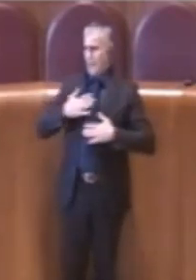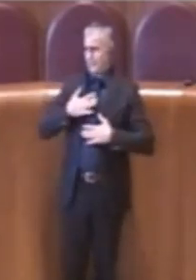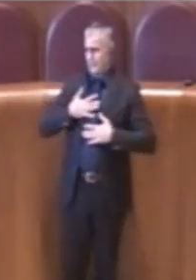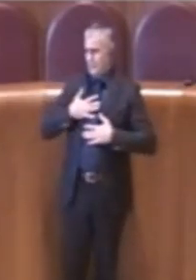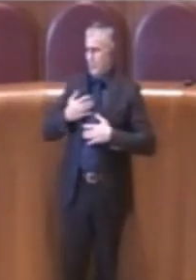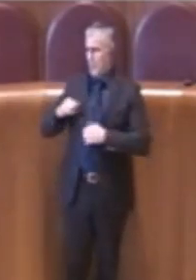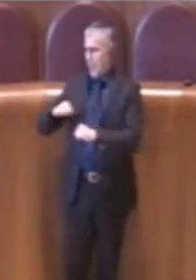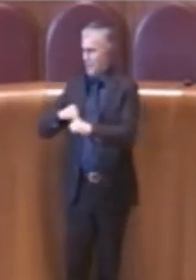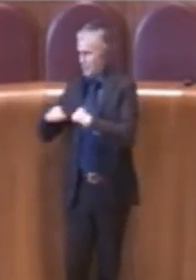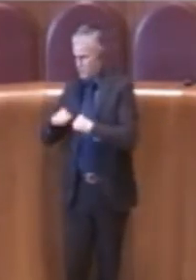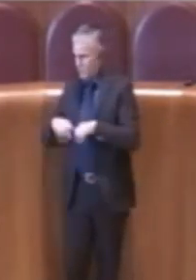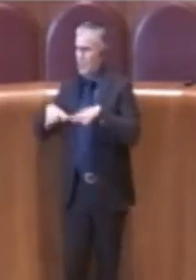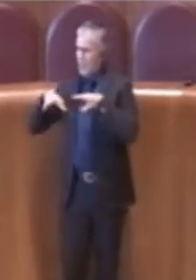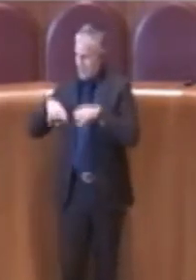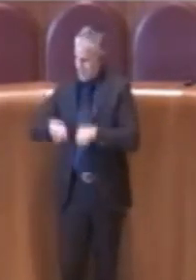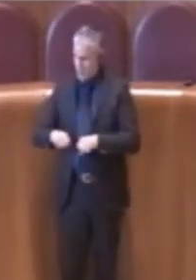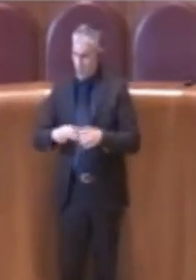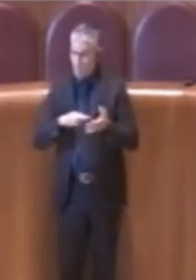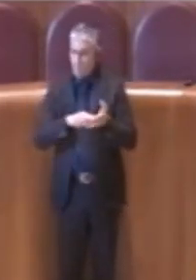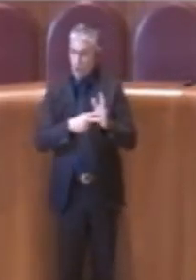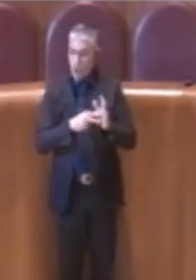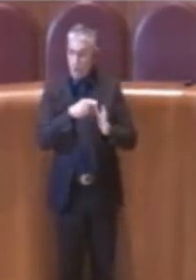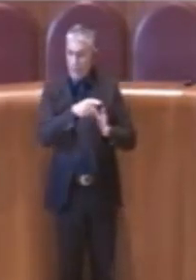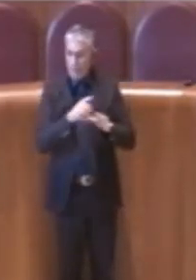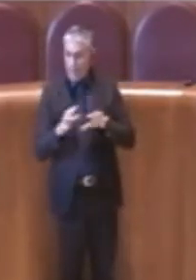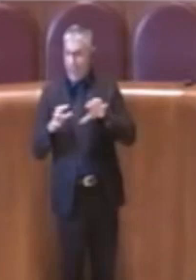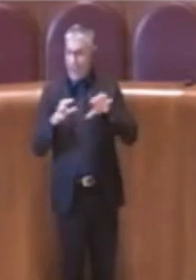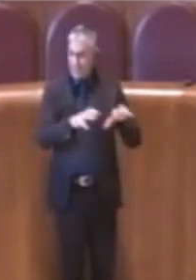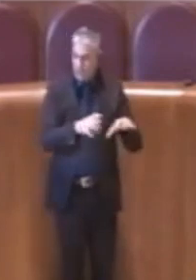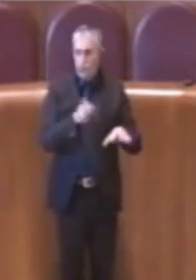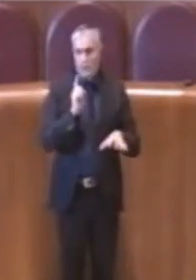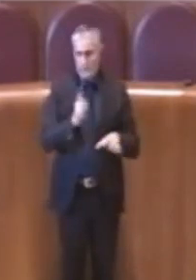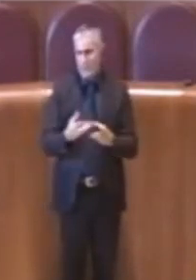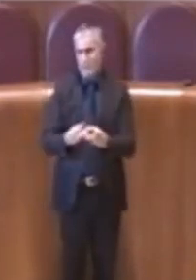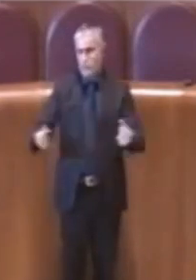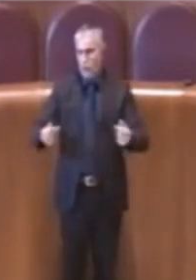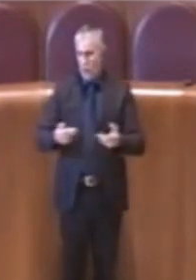amministrazione a far sì che si affronti seriamente questo